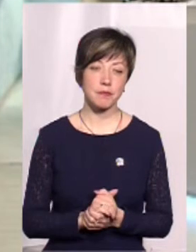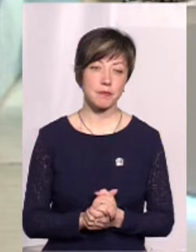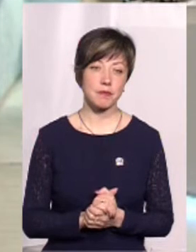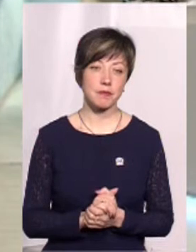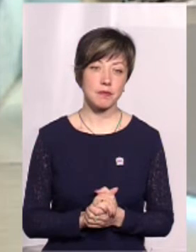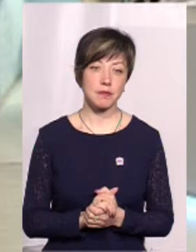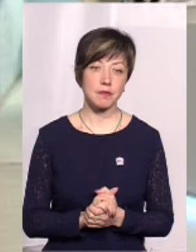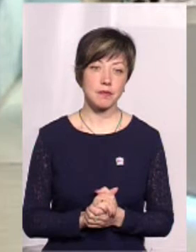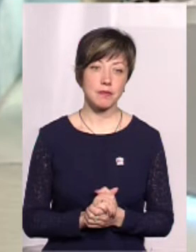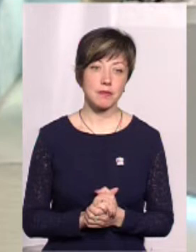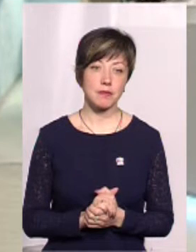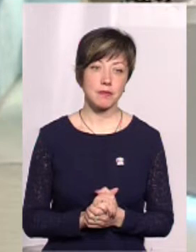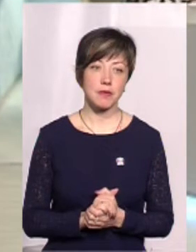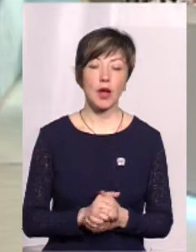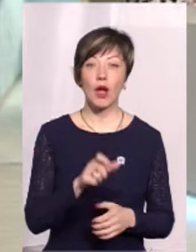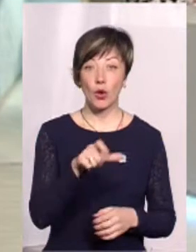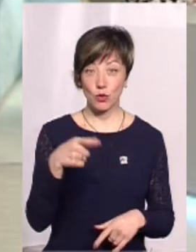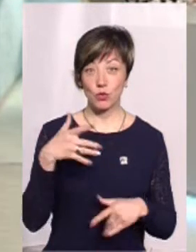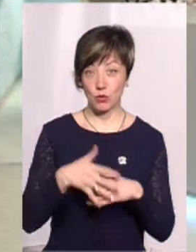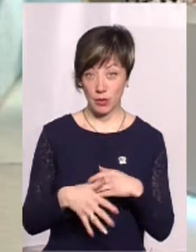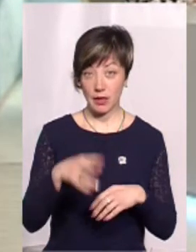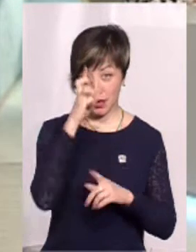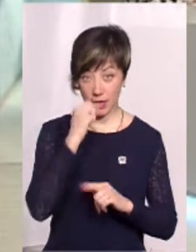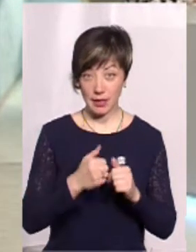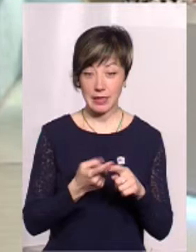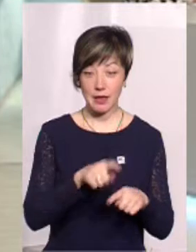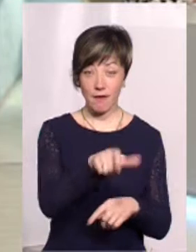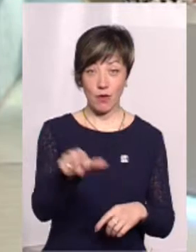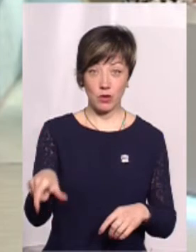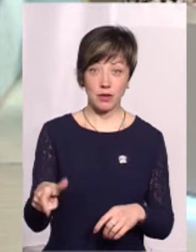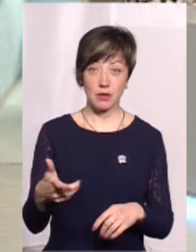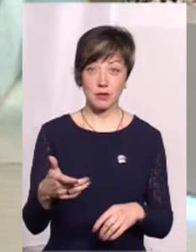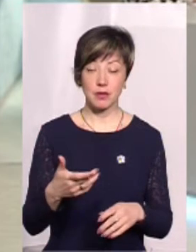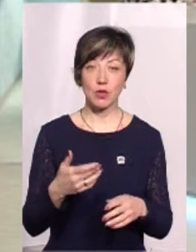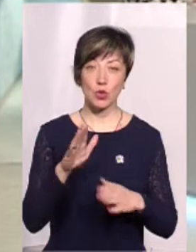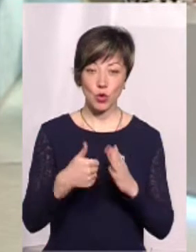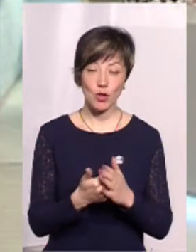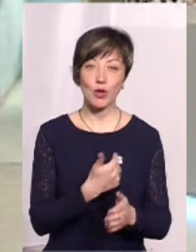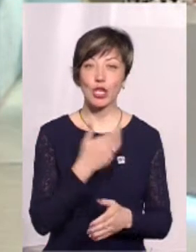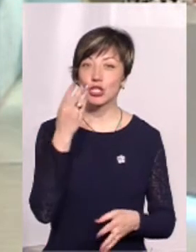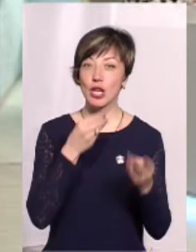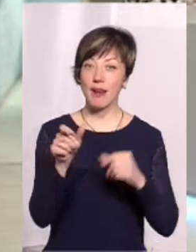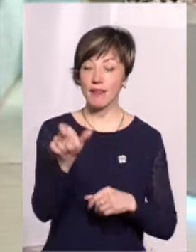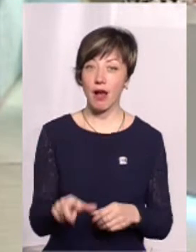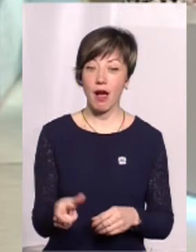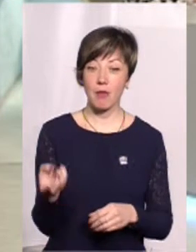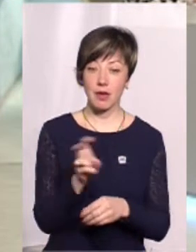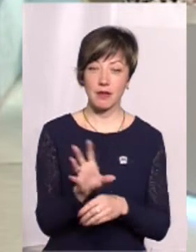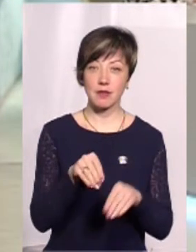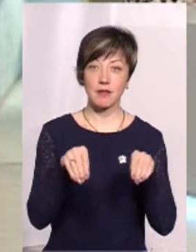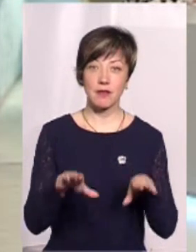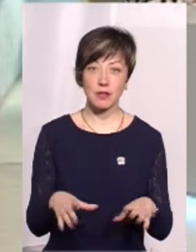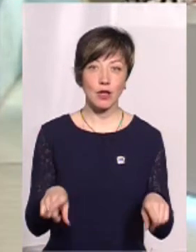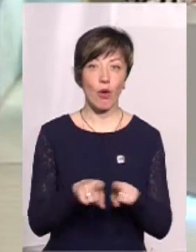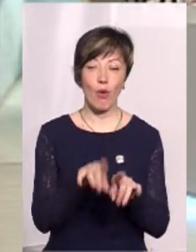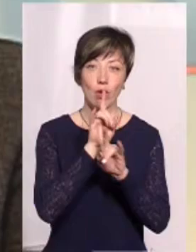Що люди не зрозуміли, що країна – це вони. Ну, вони, ну, люди досі хочуть чарівника, який прийде, все за них вирішить.